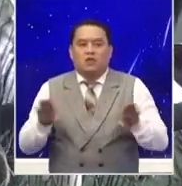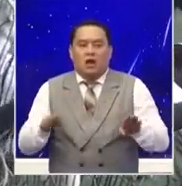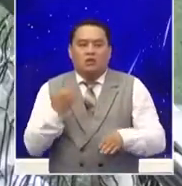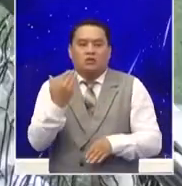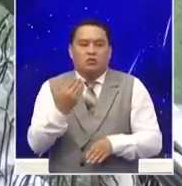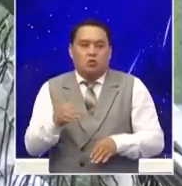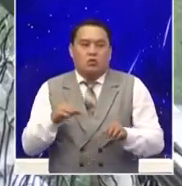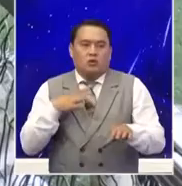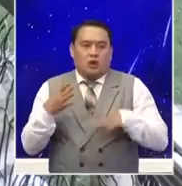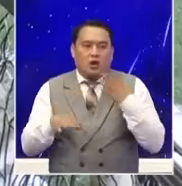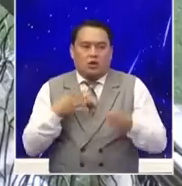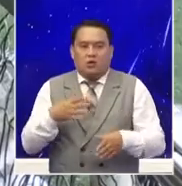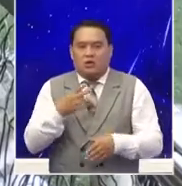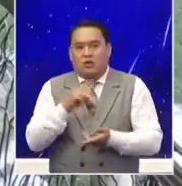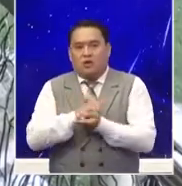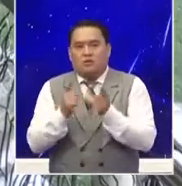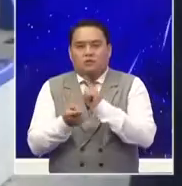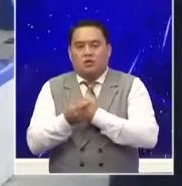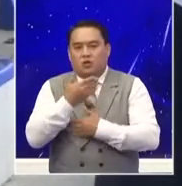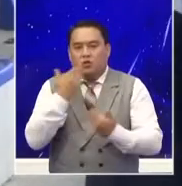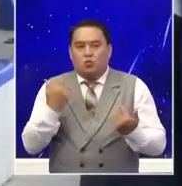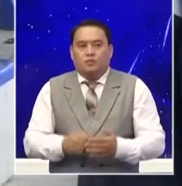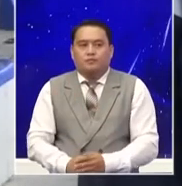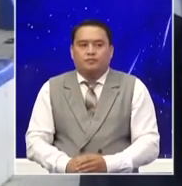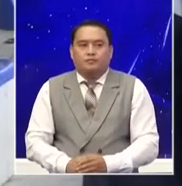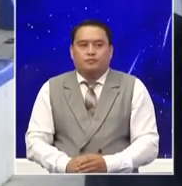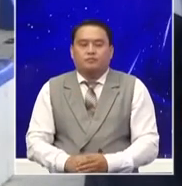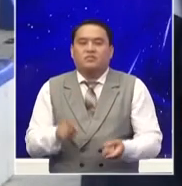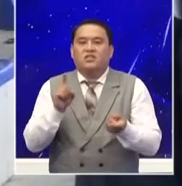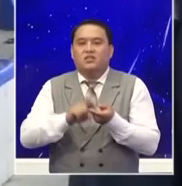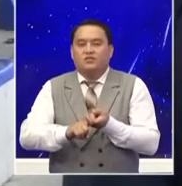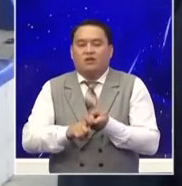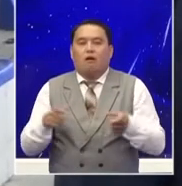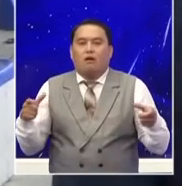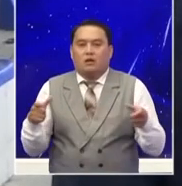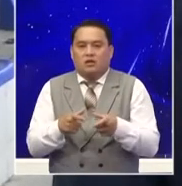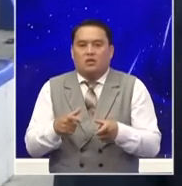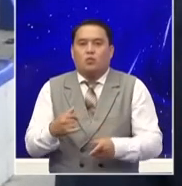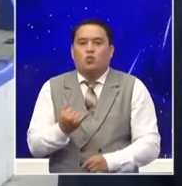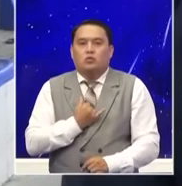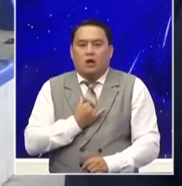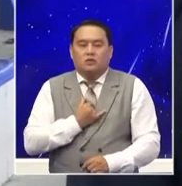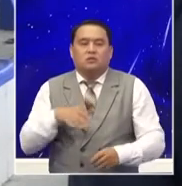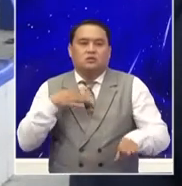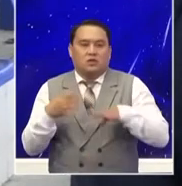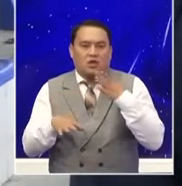Однако реальные тренировки они не заменяют. В связи с карантином в этом году наши тренировочные